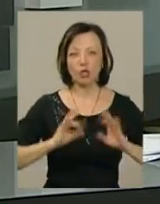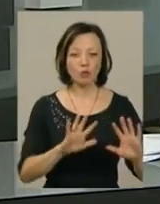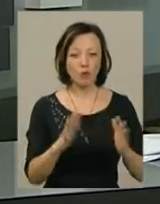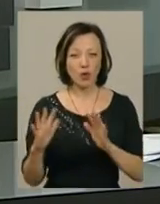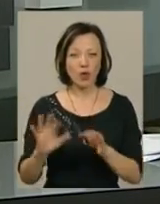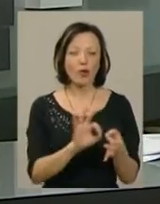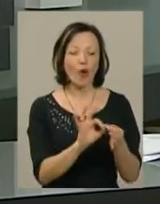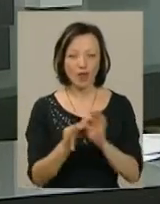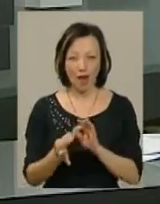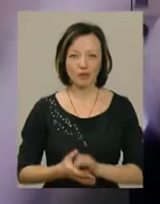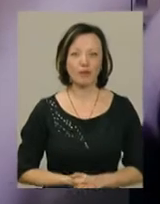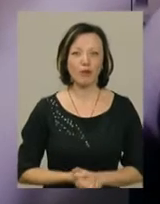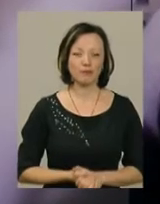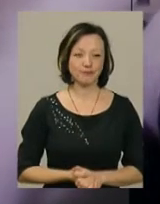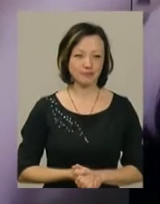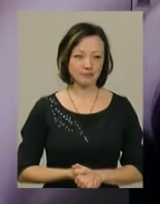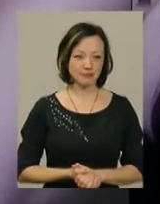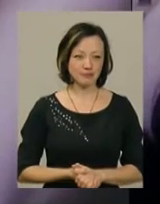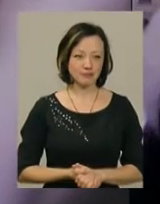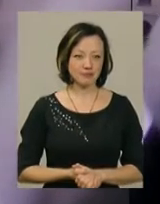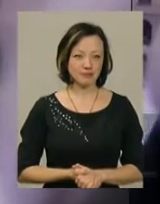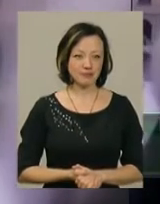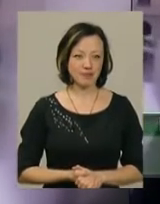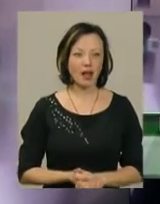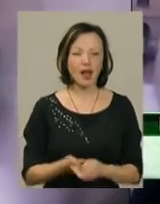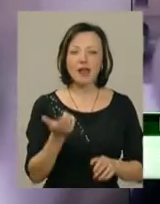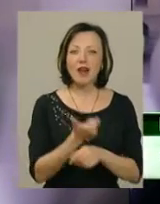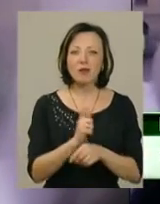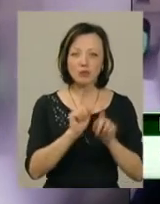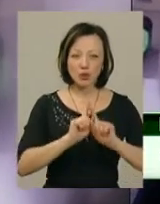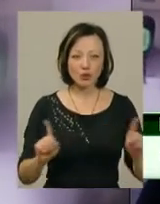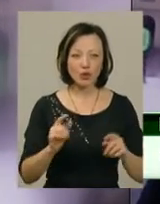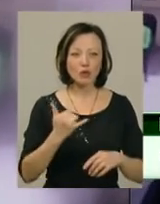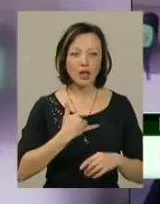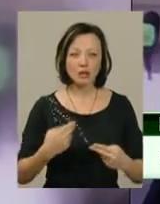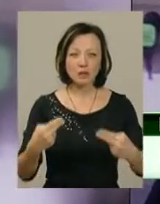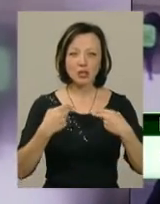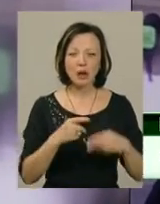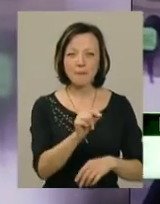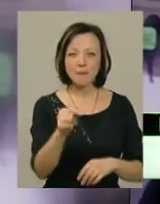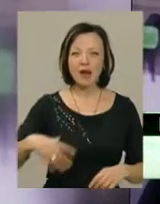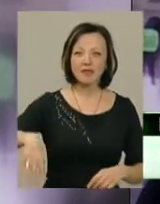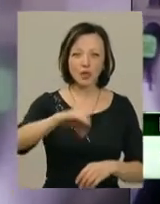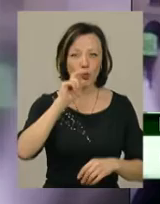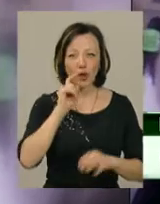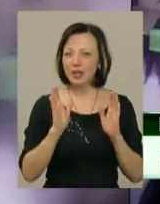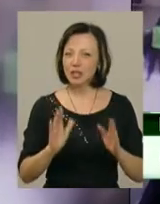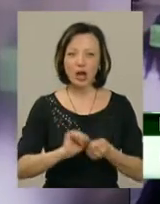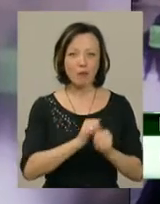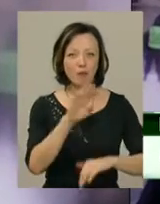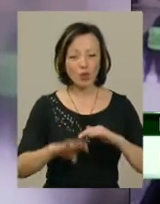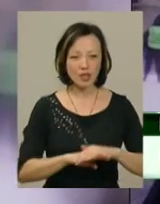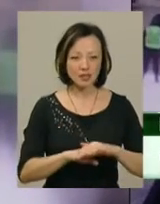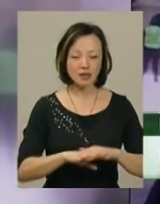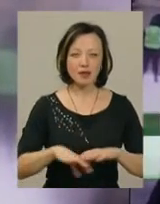подію докладно. Найбільшою родзинкою буде те, що до нас приїжджають пари з усієї України. Це не лише Кам'янець-Подільські